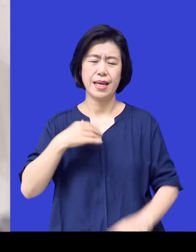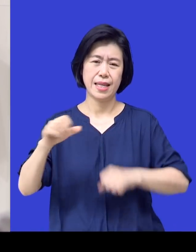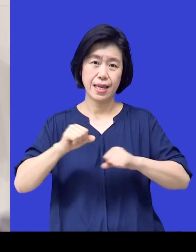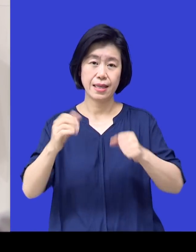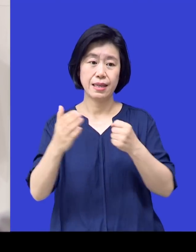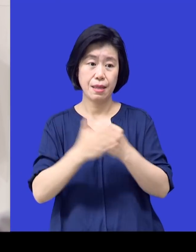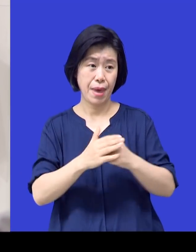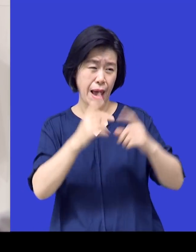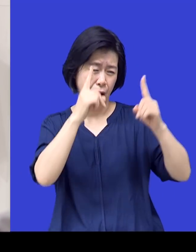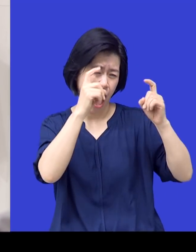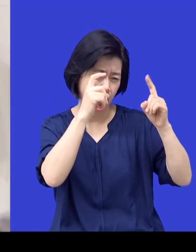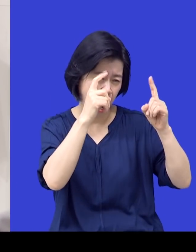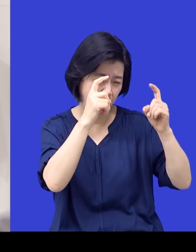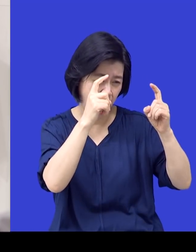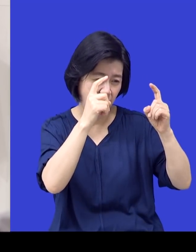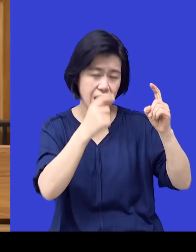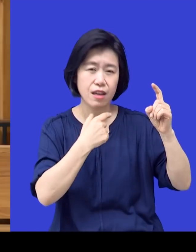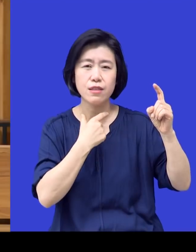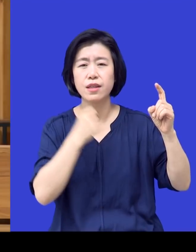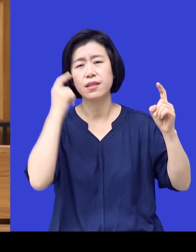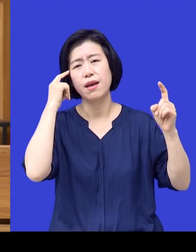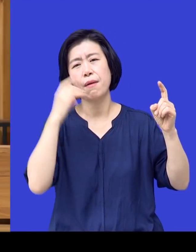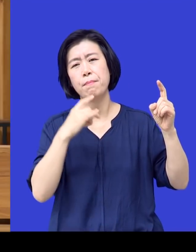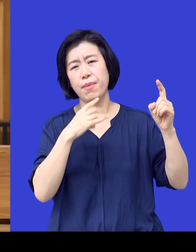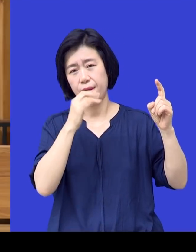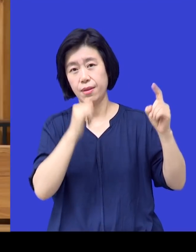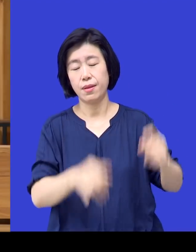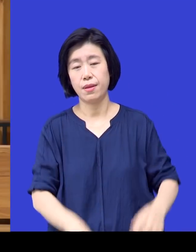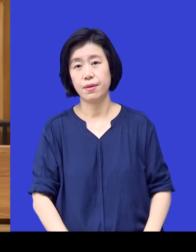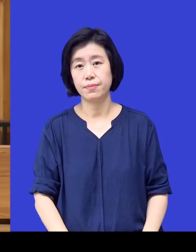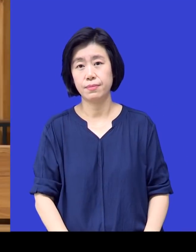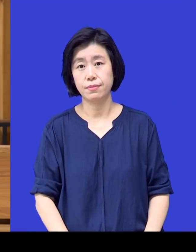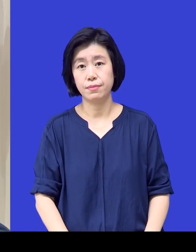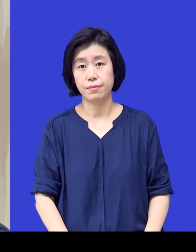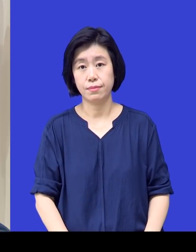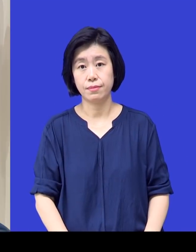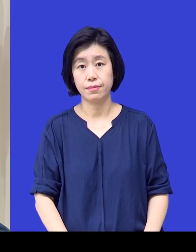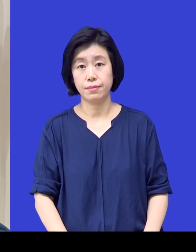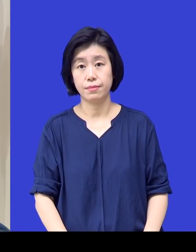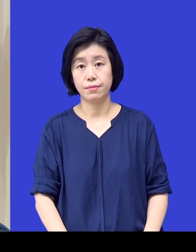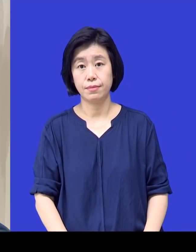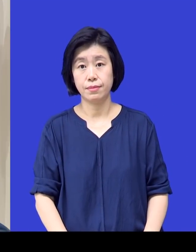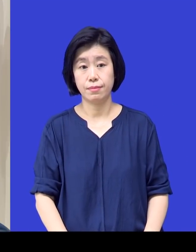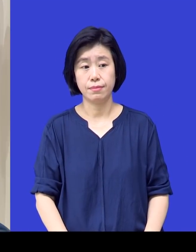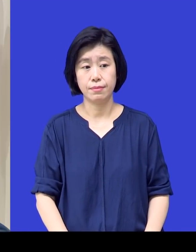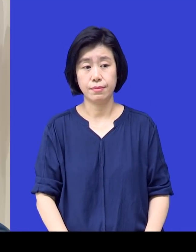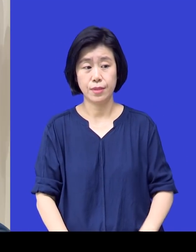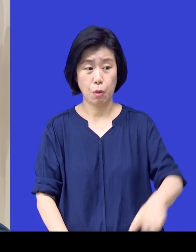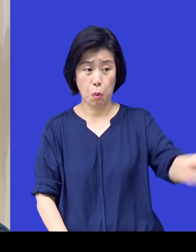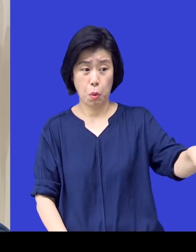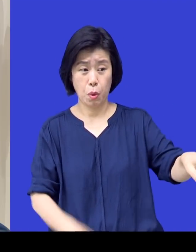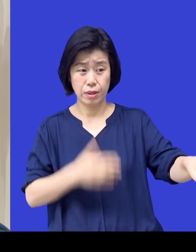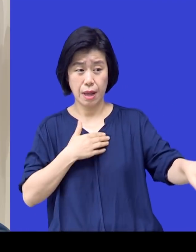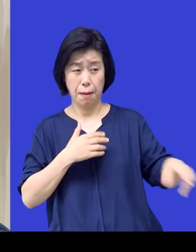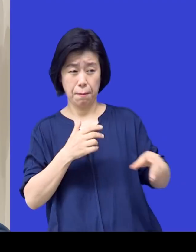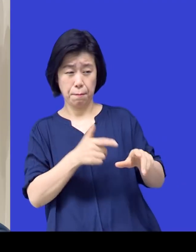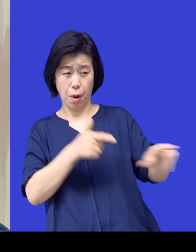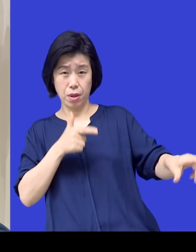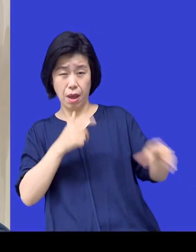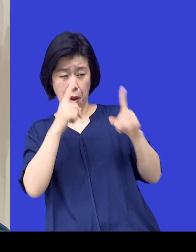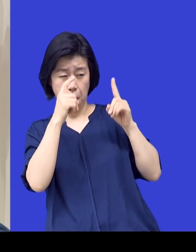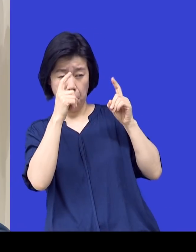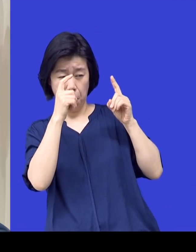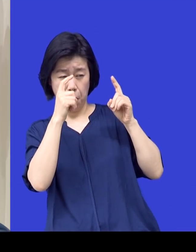애들한테 막 들이댔어요. 이 아. 망원 렌즈를 해가지고. 네. 근데 애들이 멀리서 이렇게 카메라가 딱 비춰지니까 금방 안다는 듯이